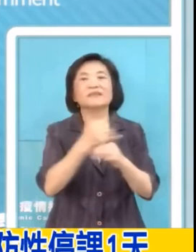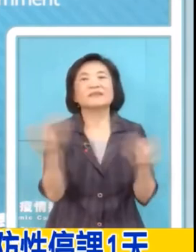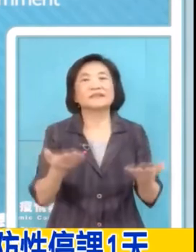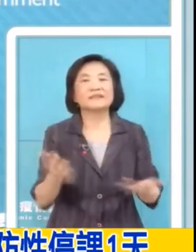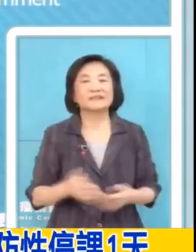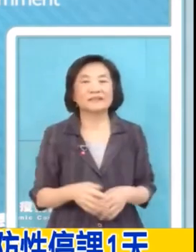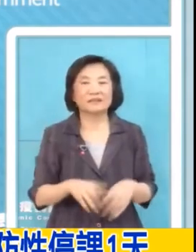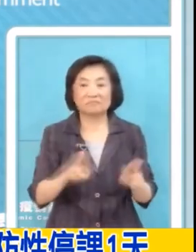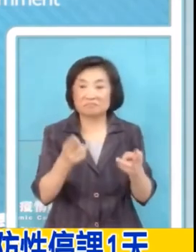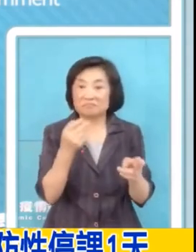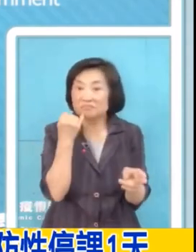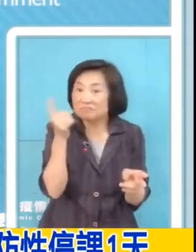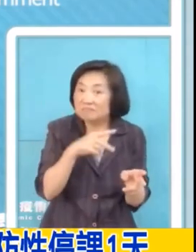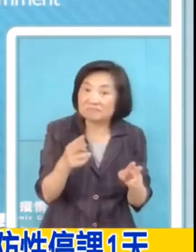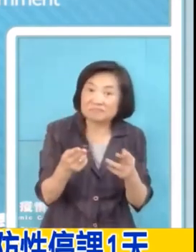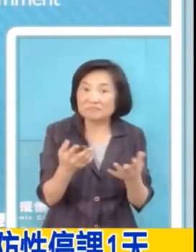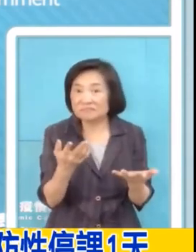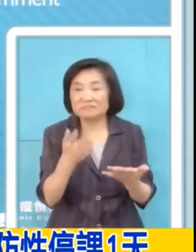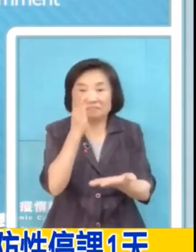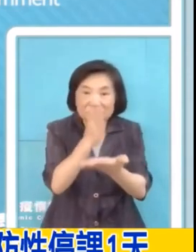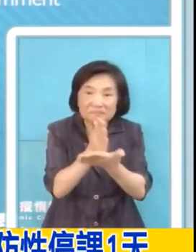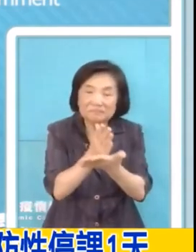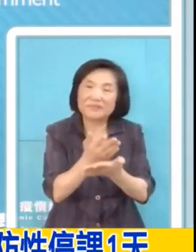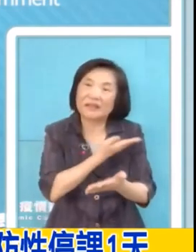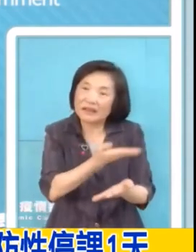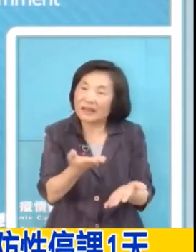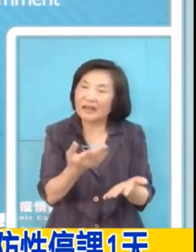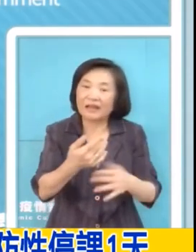这一位幼儿的学校先预防性停课